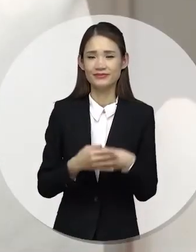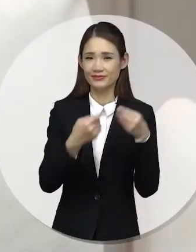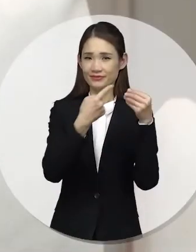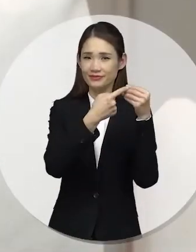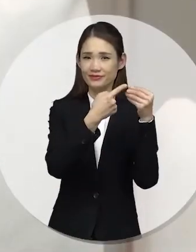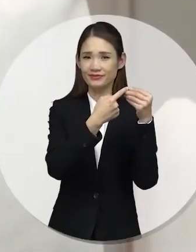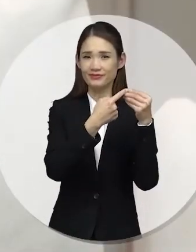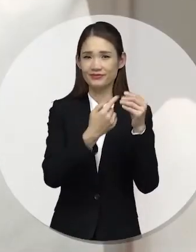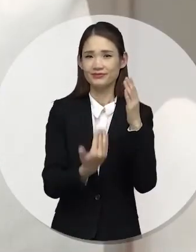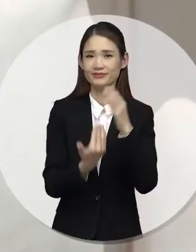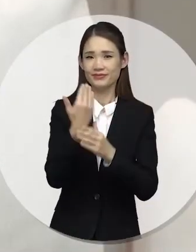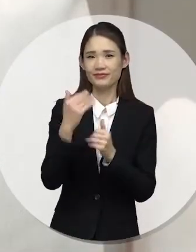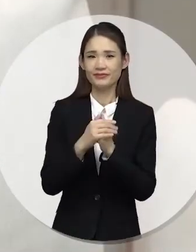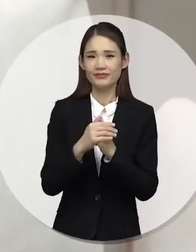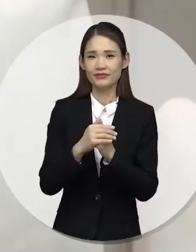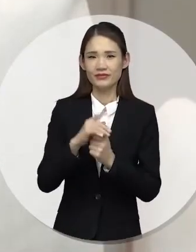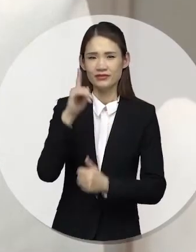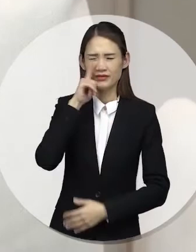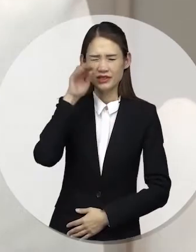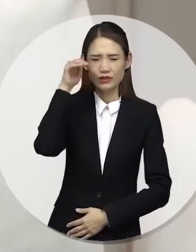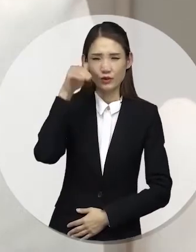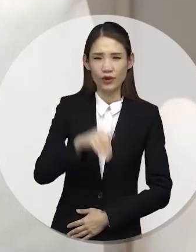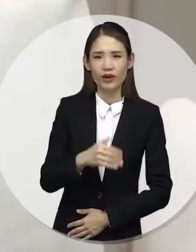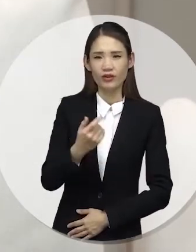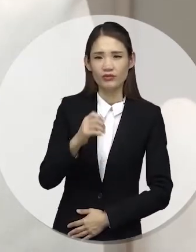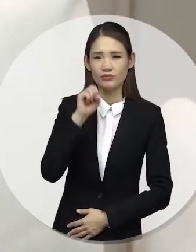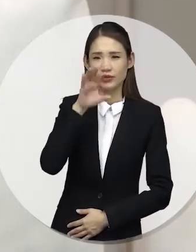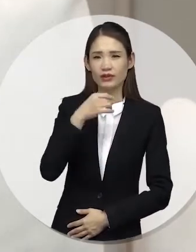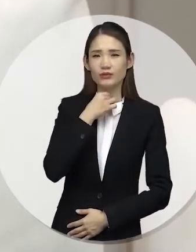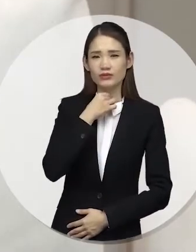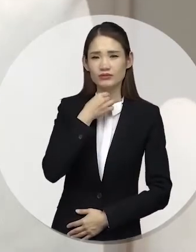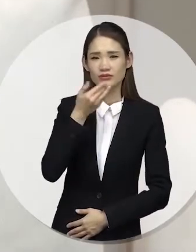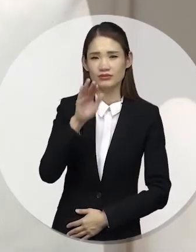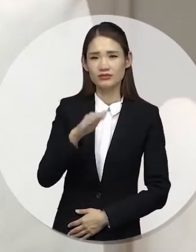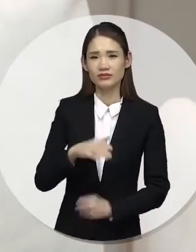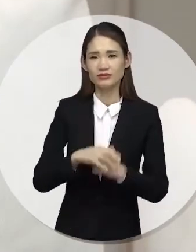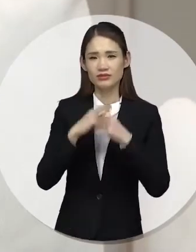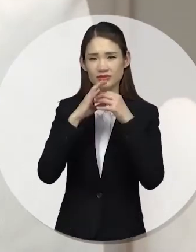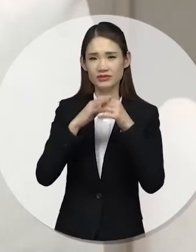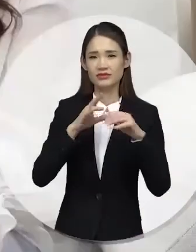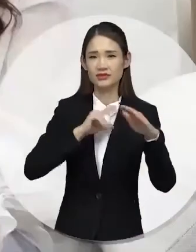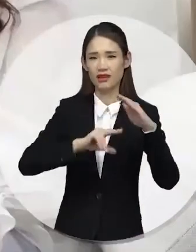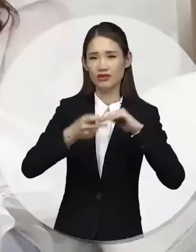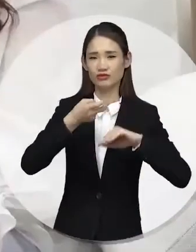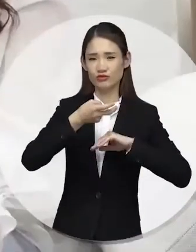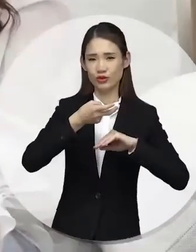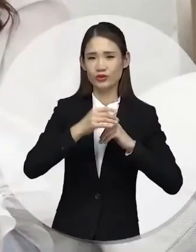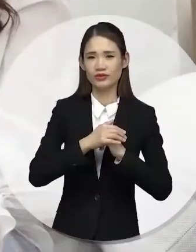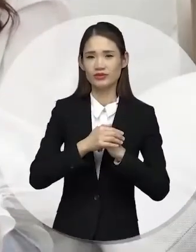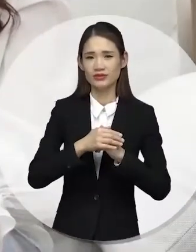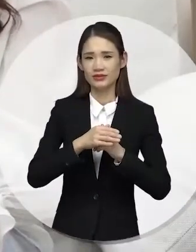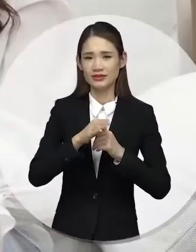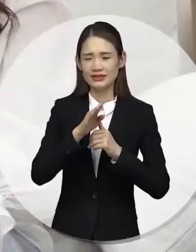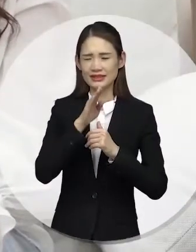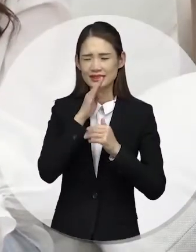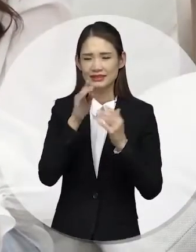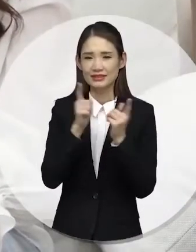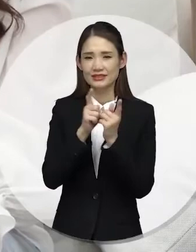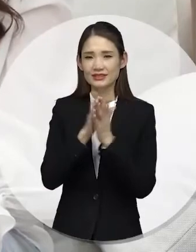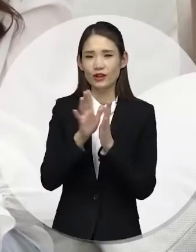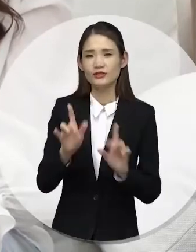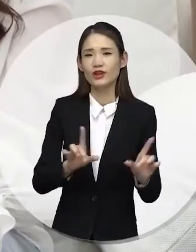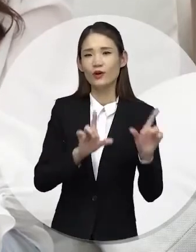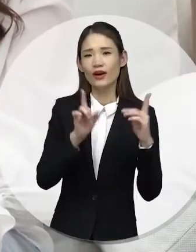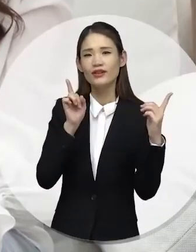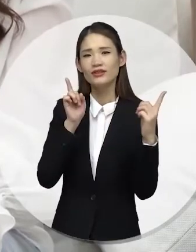첫 번째 거 나온 게 최악이다. 계속 이거 해야지 했는데 들어보니까 대중교통. 그래. 진짜 실생활에 딱 엄청 와닿는